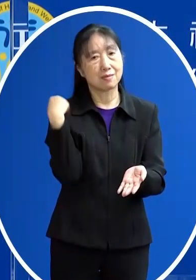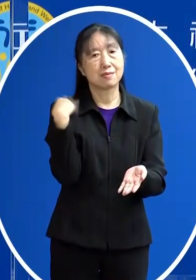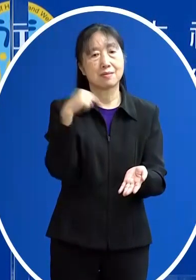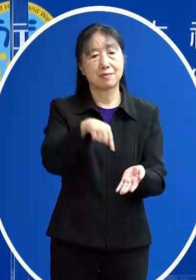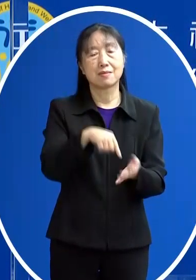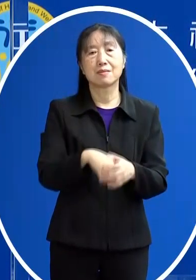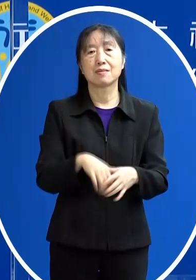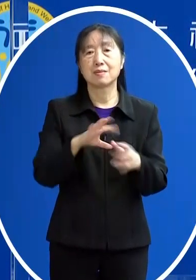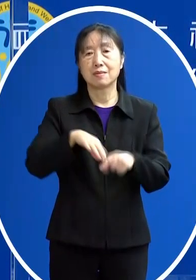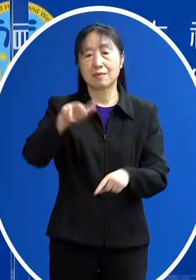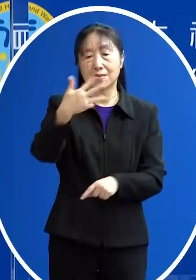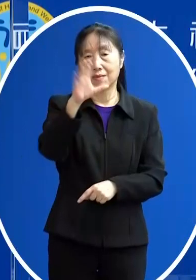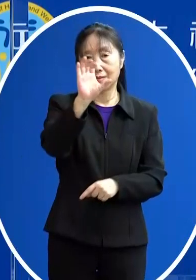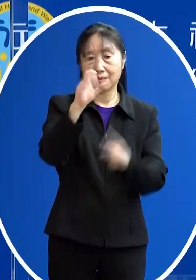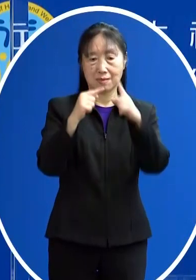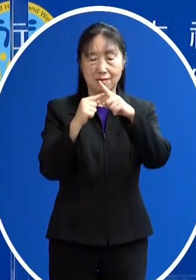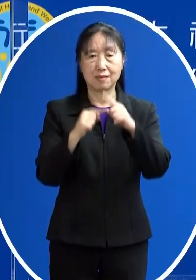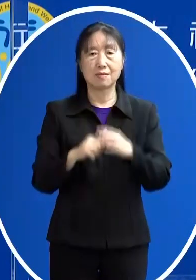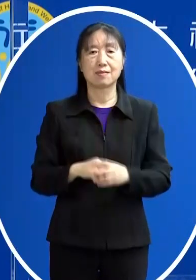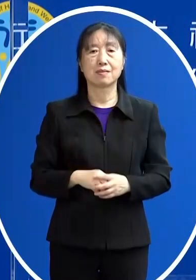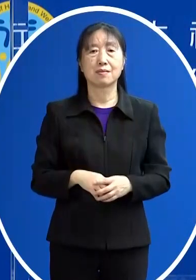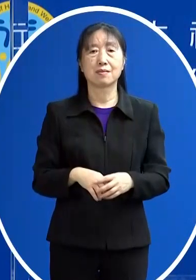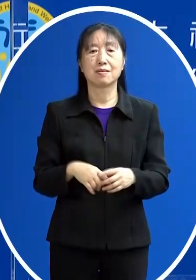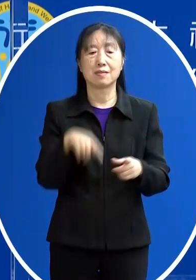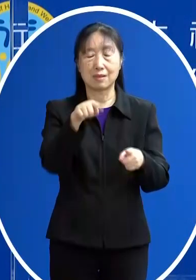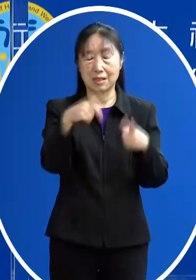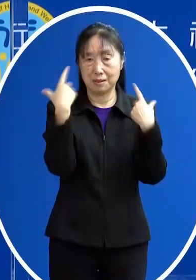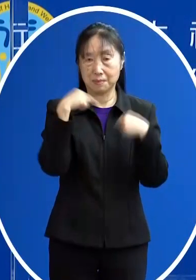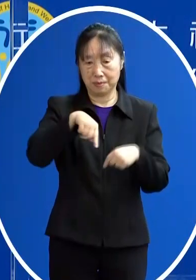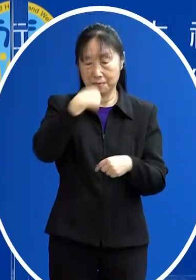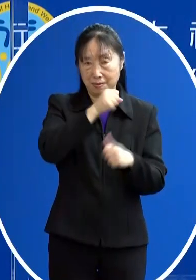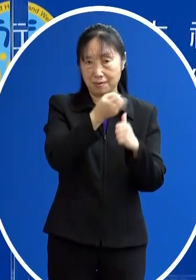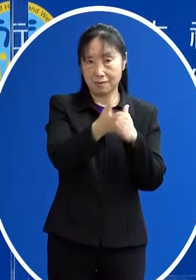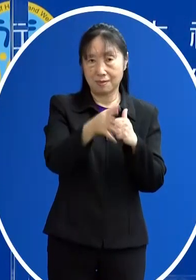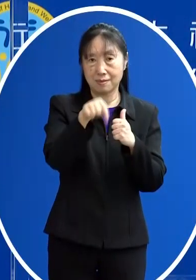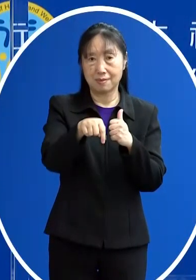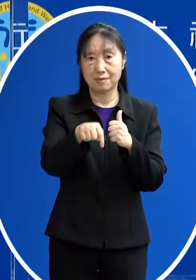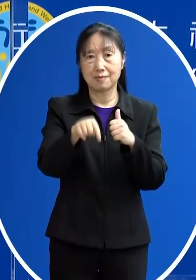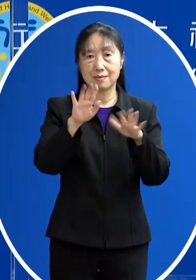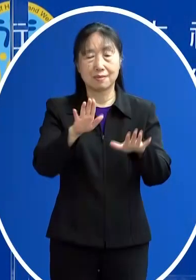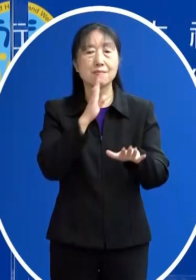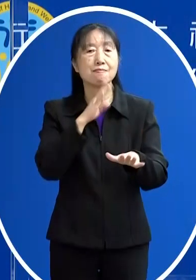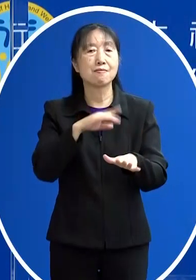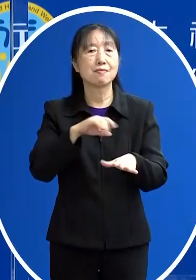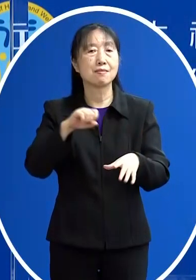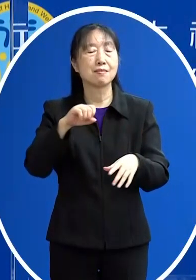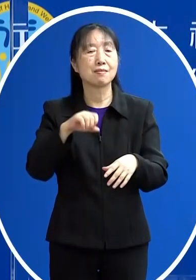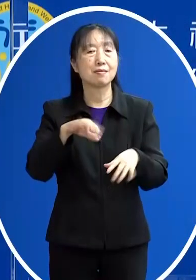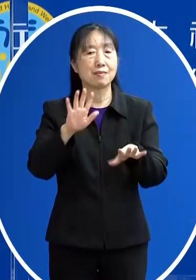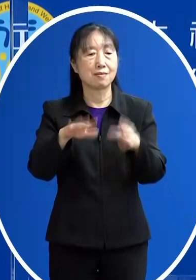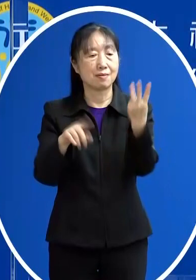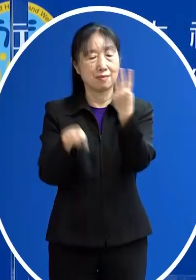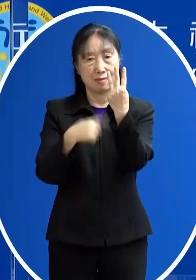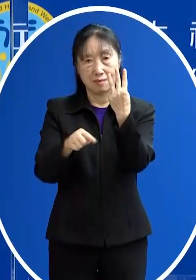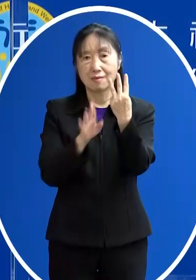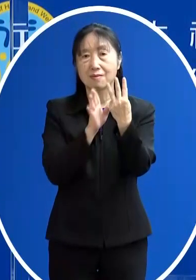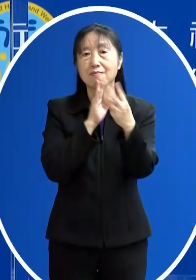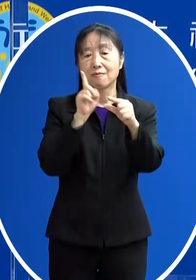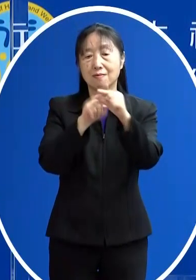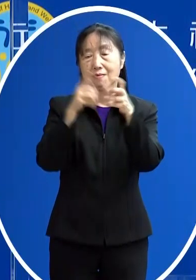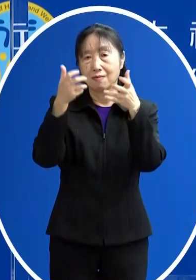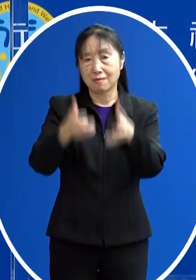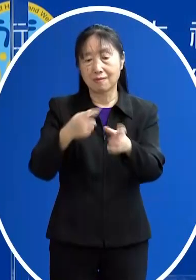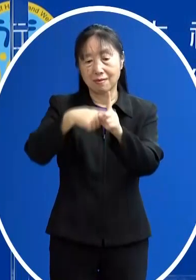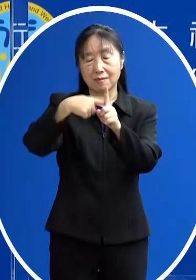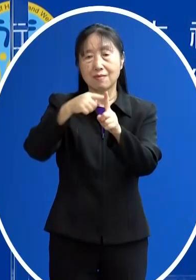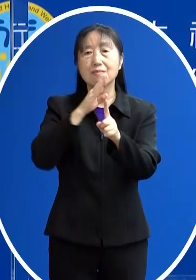讲，我们这个890例的这个一月开始的本土病例来说，目前是累积3例的这个中重度以上的个案，